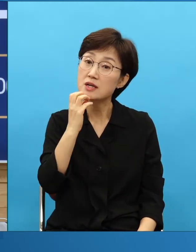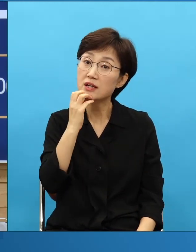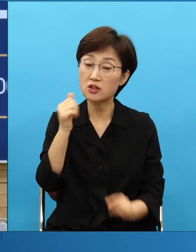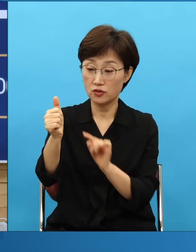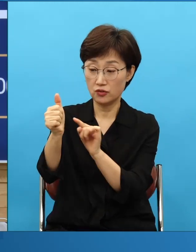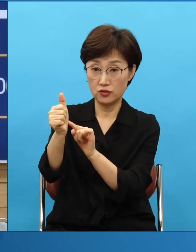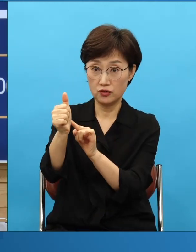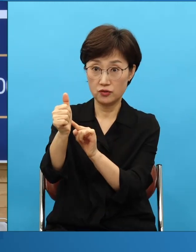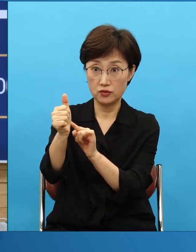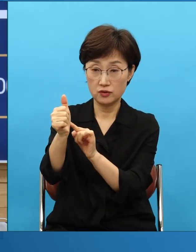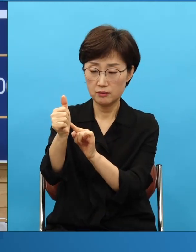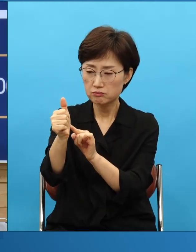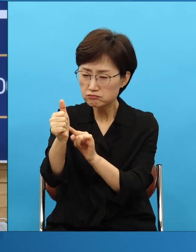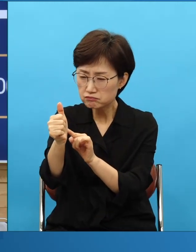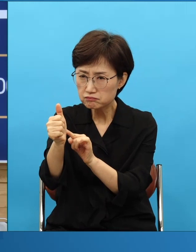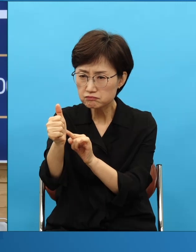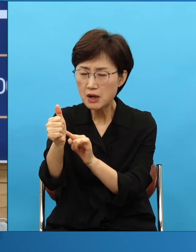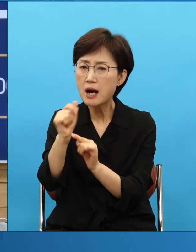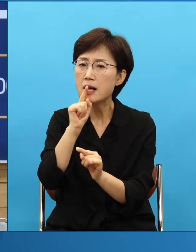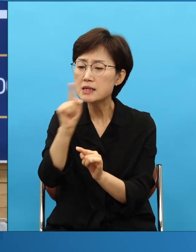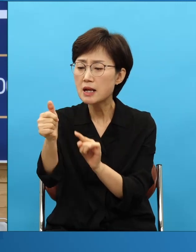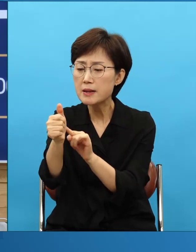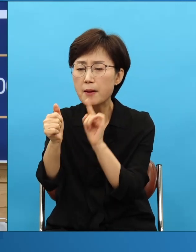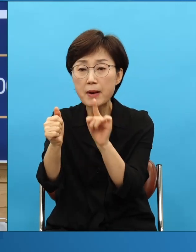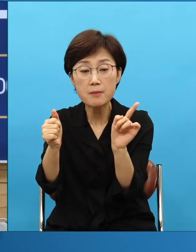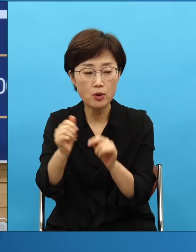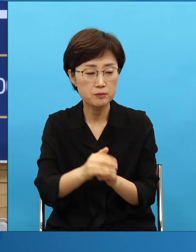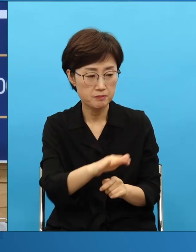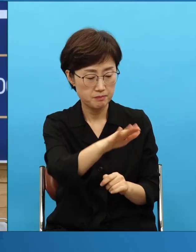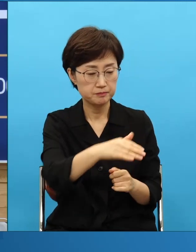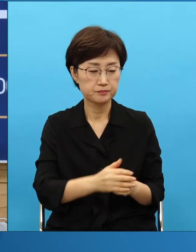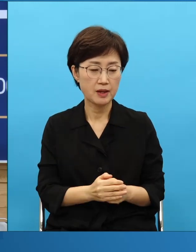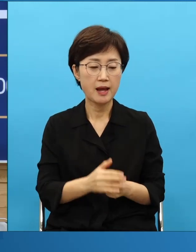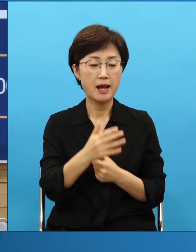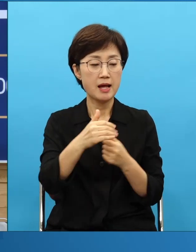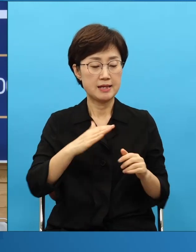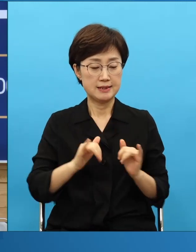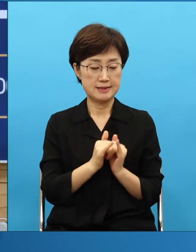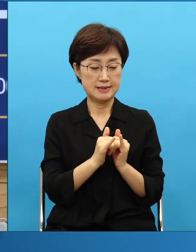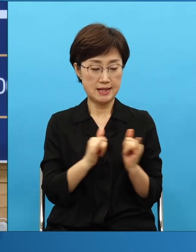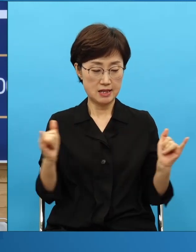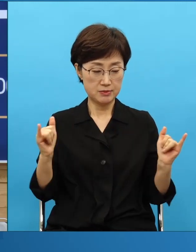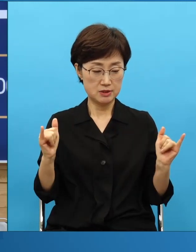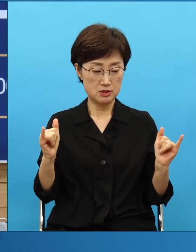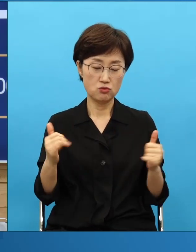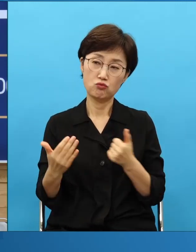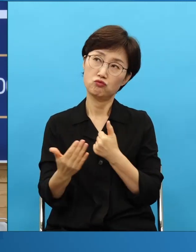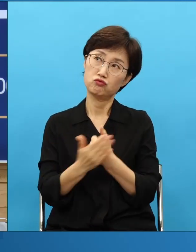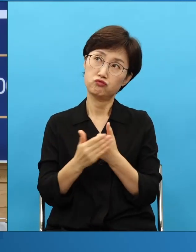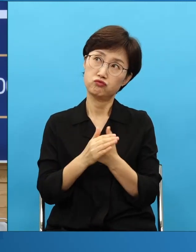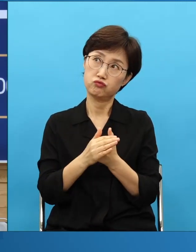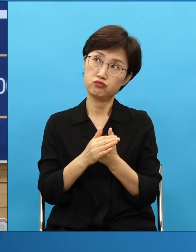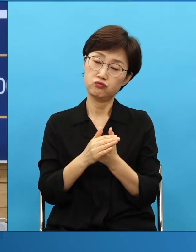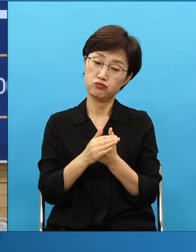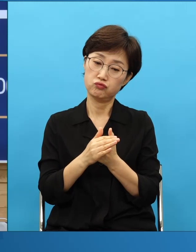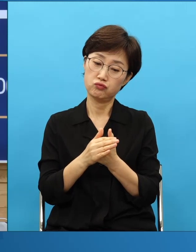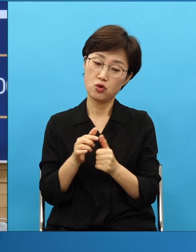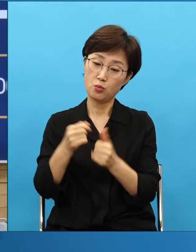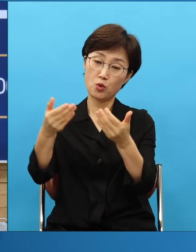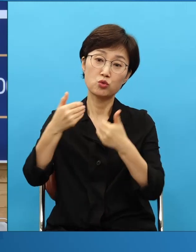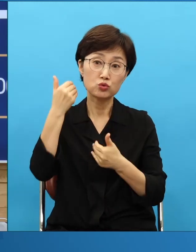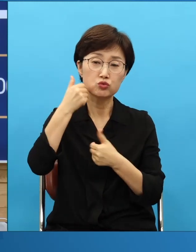우리 사람을 세우는 건 하나님이 세우시거든요. 그렇죠? Now, when man is raised up, it is God's work who does that. 이